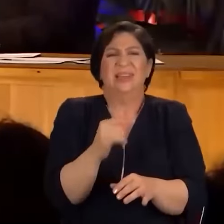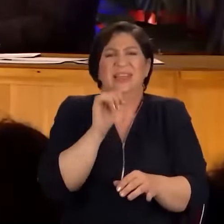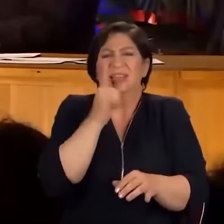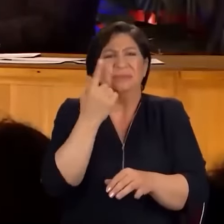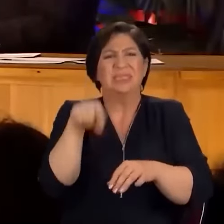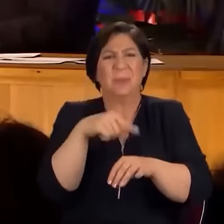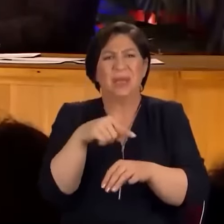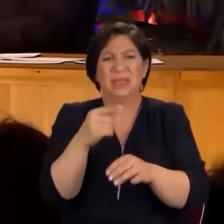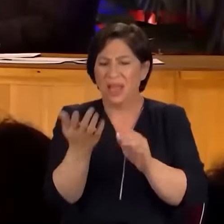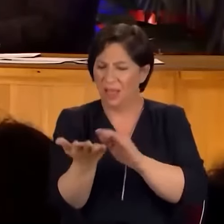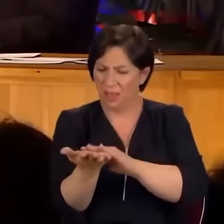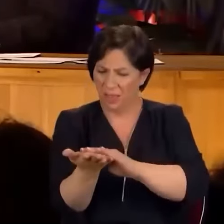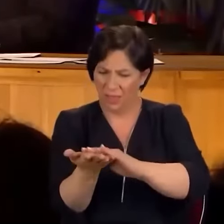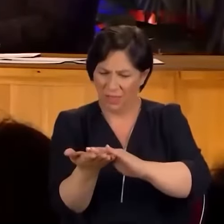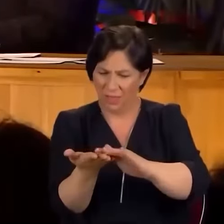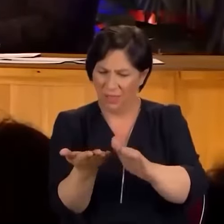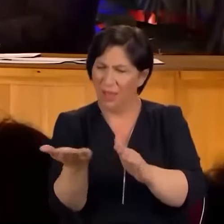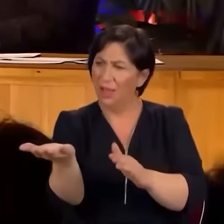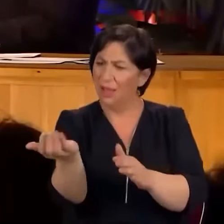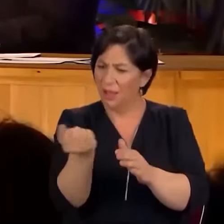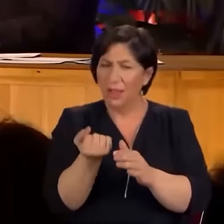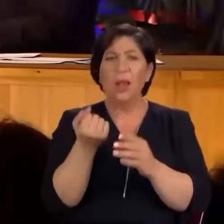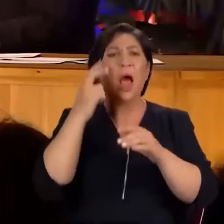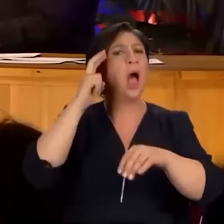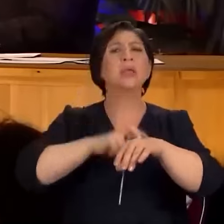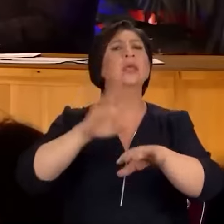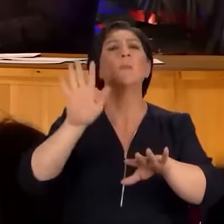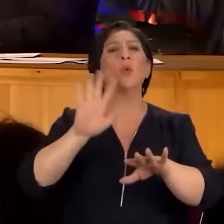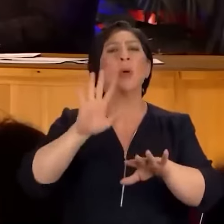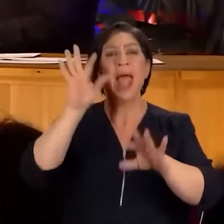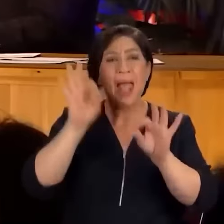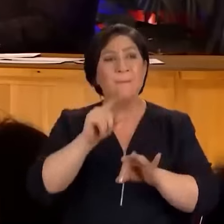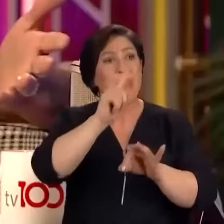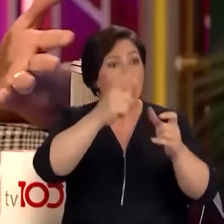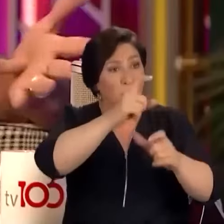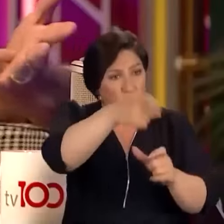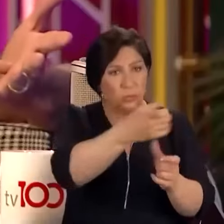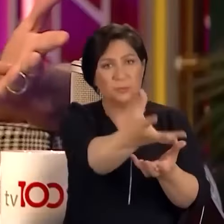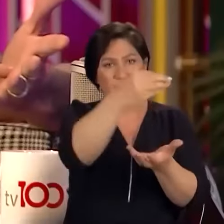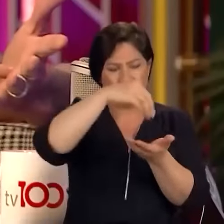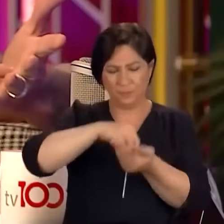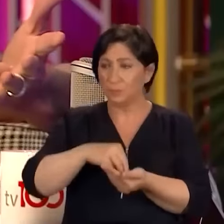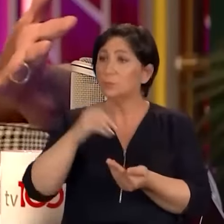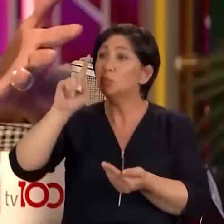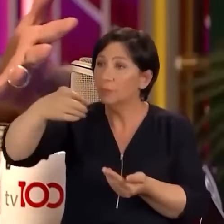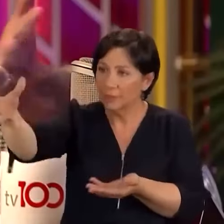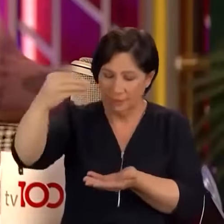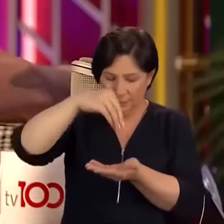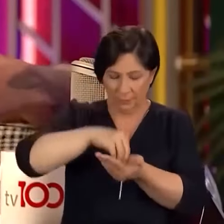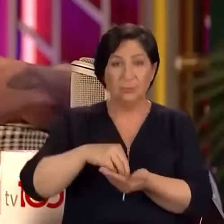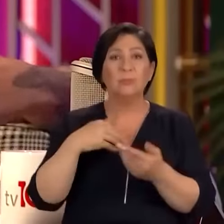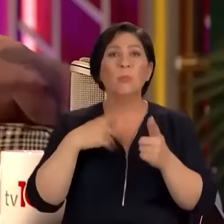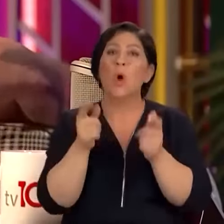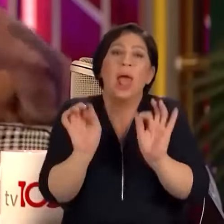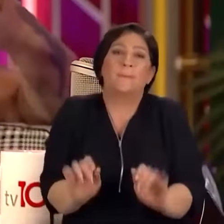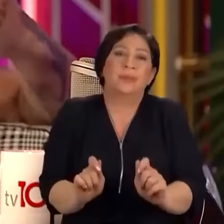zaman şöyle avuçların içinde bulduğumu hatırlamıyorum. Hep bir yerlerde bulup kendi avucumun içine koyduğunu, yani ben